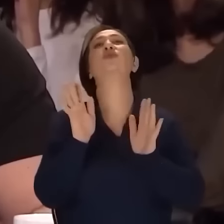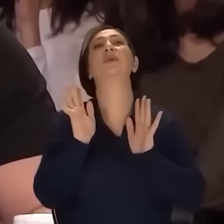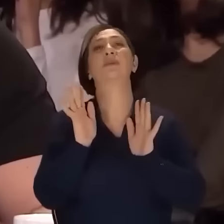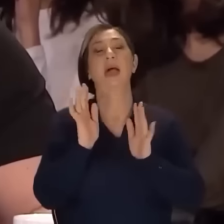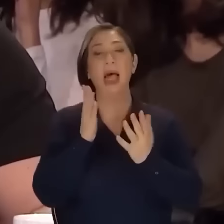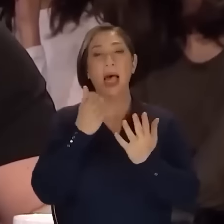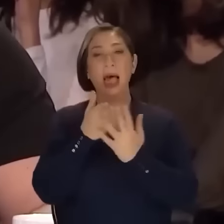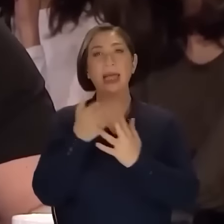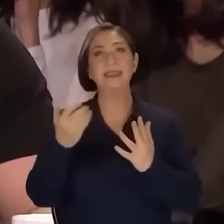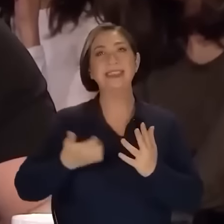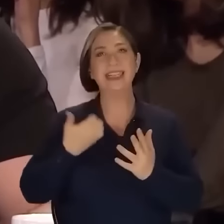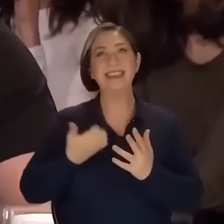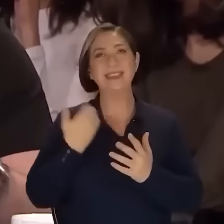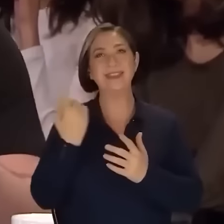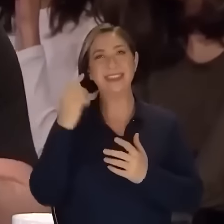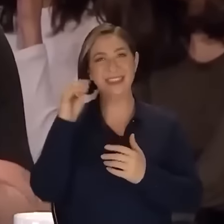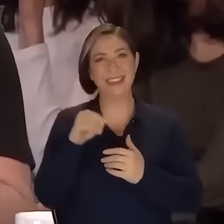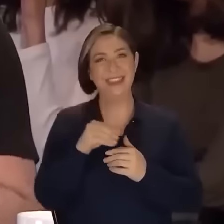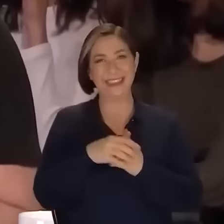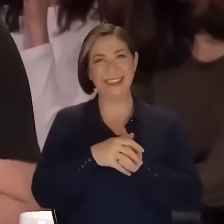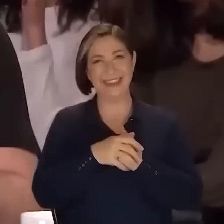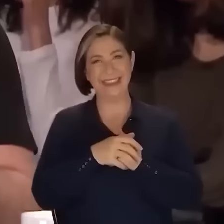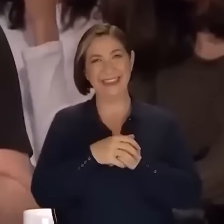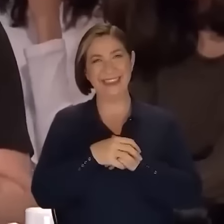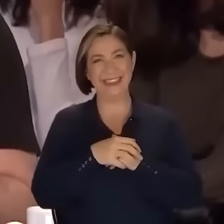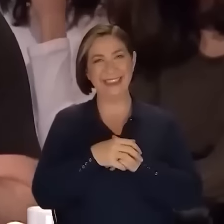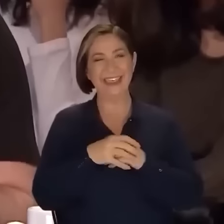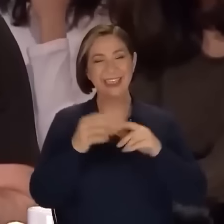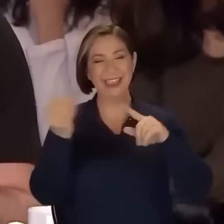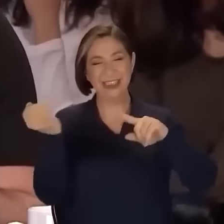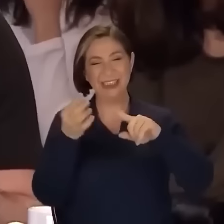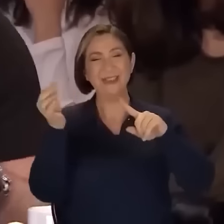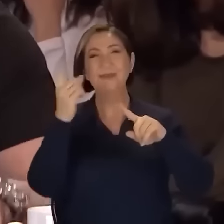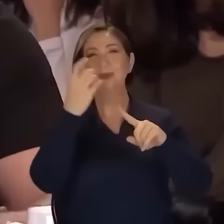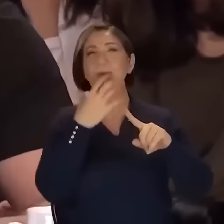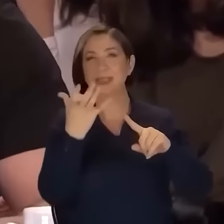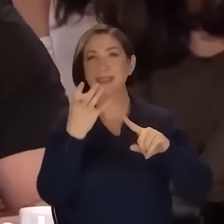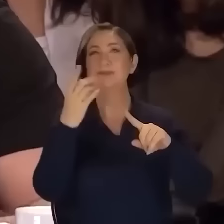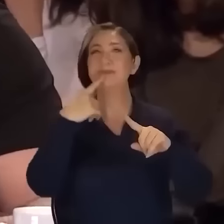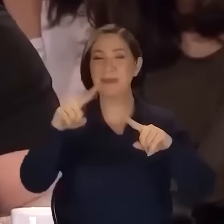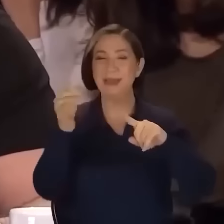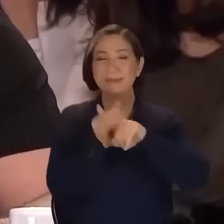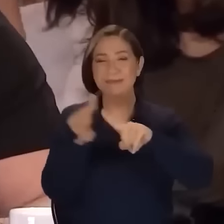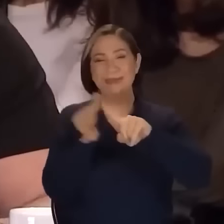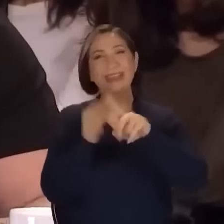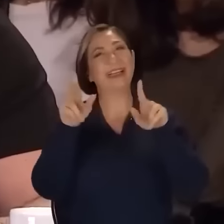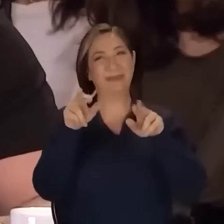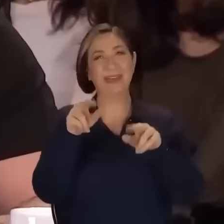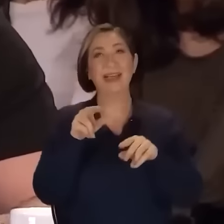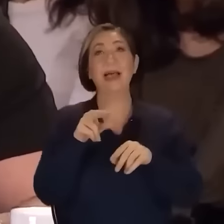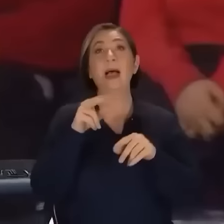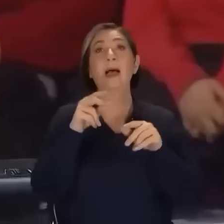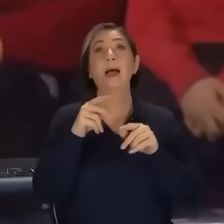şimdi araya serseri bir şey yani şiş kebap gibi bir domates bir Şimdi benim peki